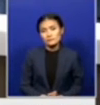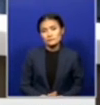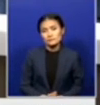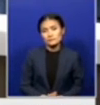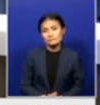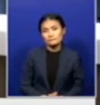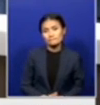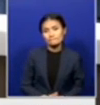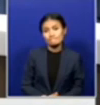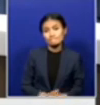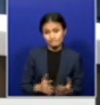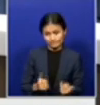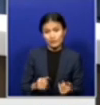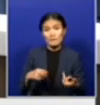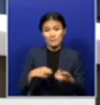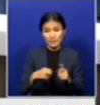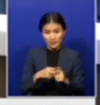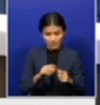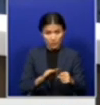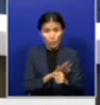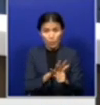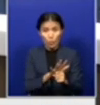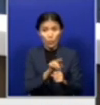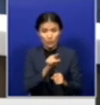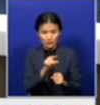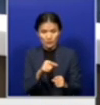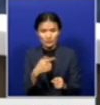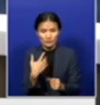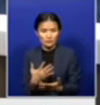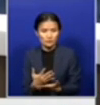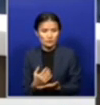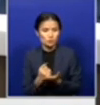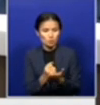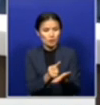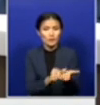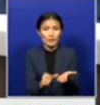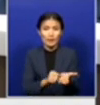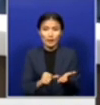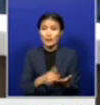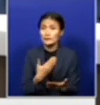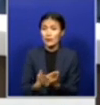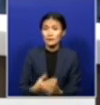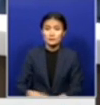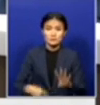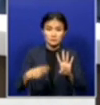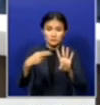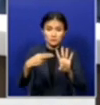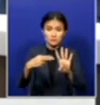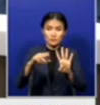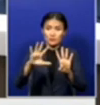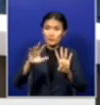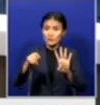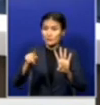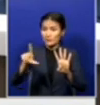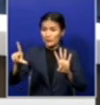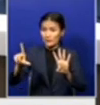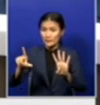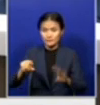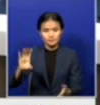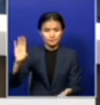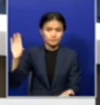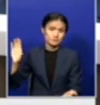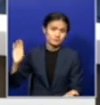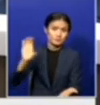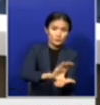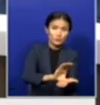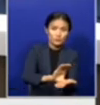ใช้เม็ดเงินถึง 45,000 ล้านบาทผมเห็นว่าความสำคัญในการจัดสรรงานที่เพียงพอในด้านสาธารณสุข